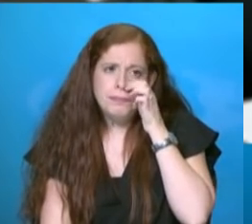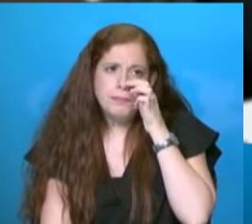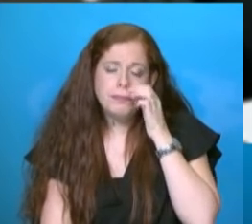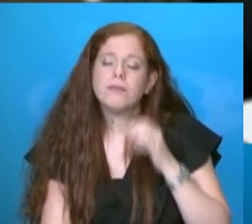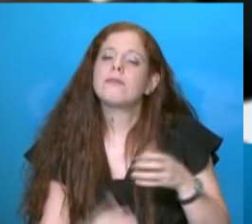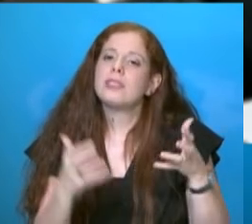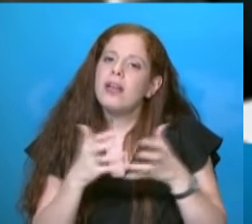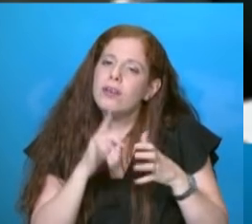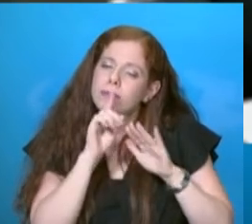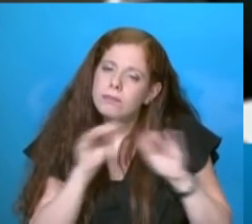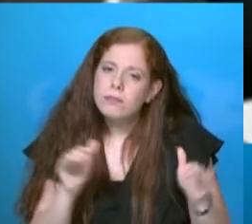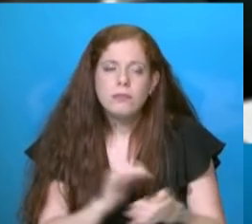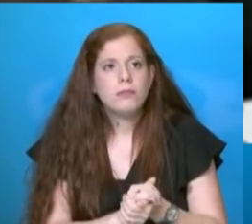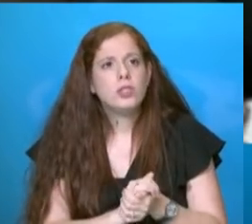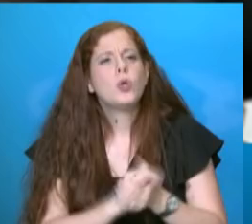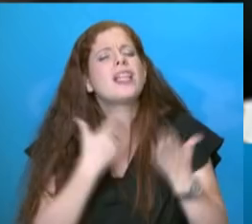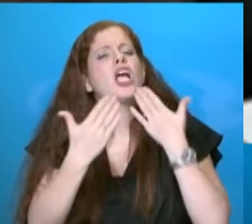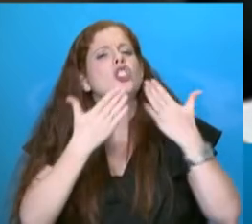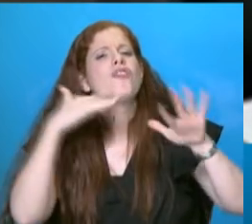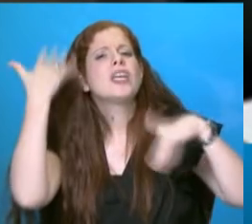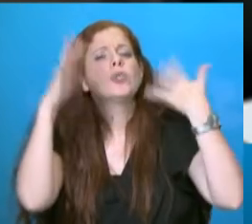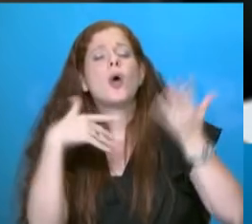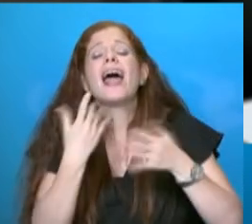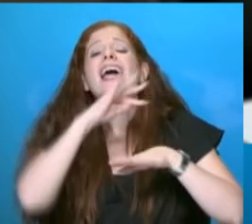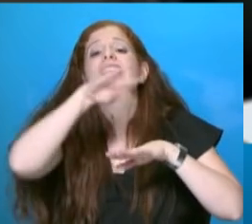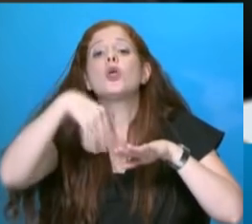זו הייתה ישיבה סוערת בת יותר מארבע שעות.